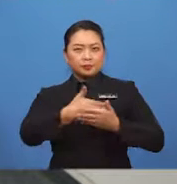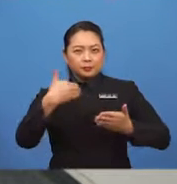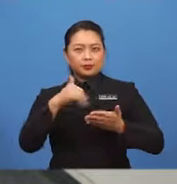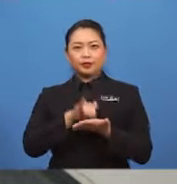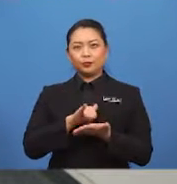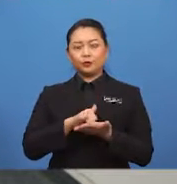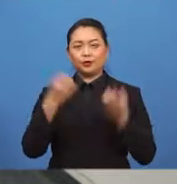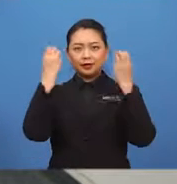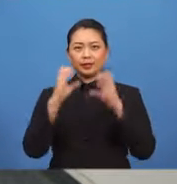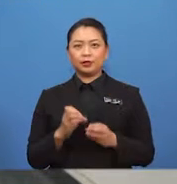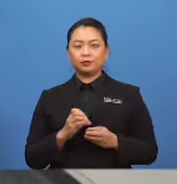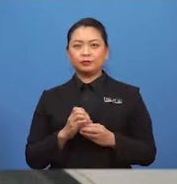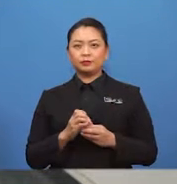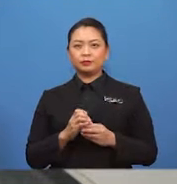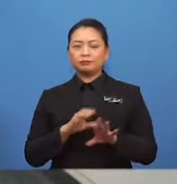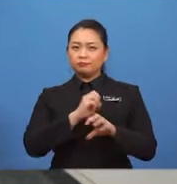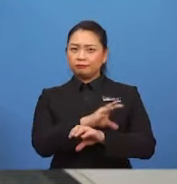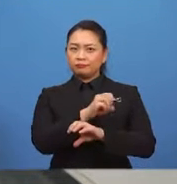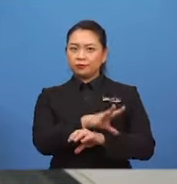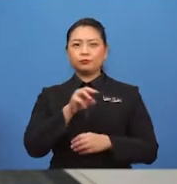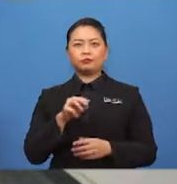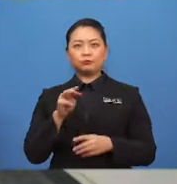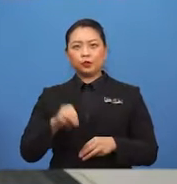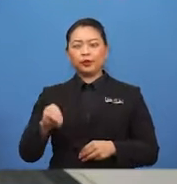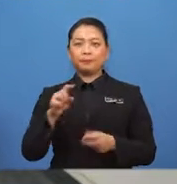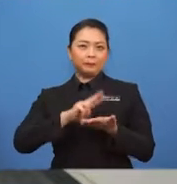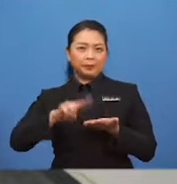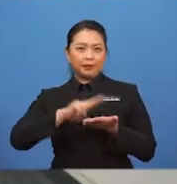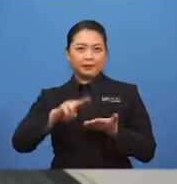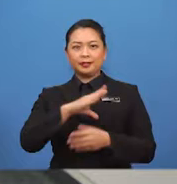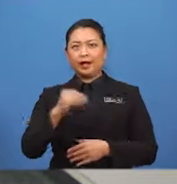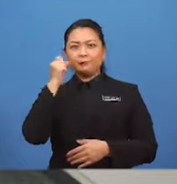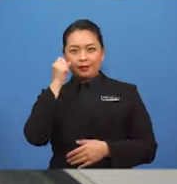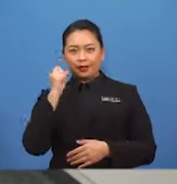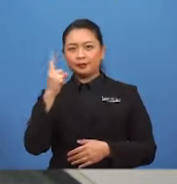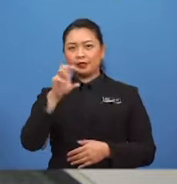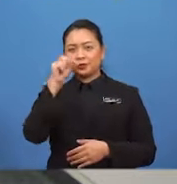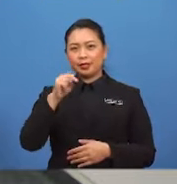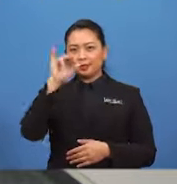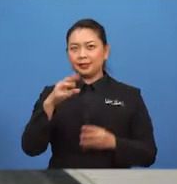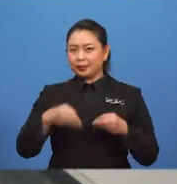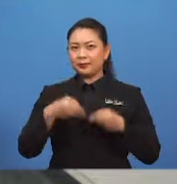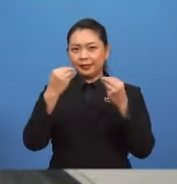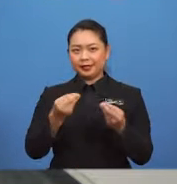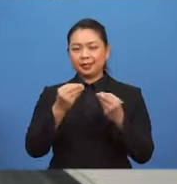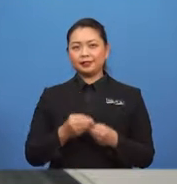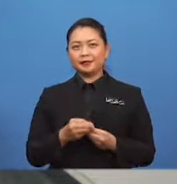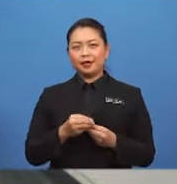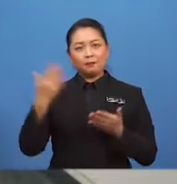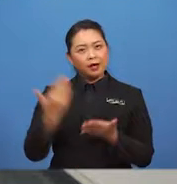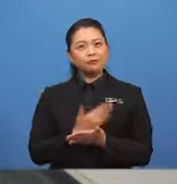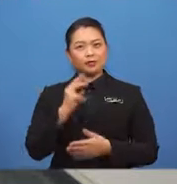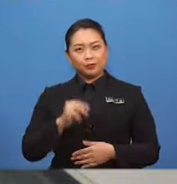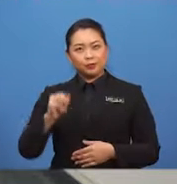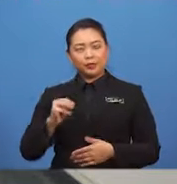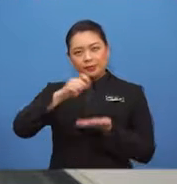itu, cikgu sarankan murid-murid membaca dan fahamkan soalan yang diberikan dan barulah